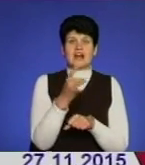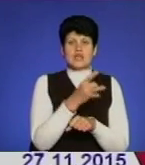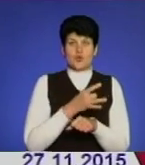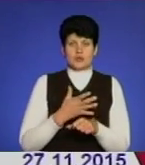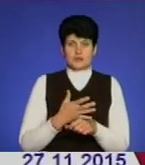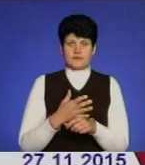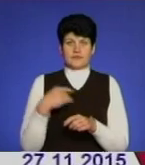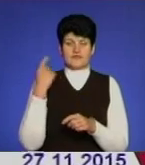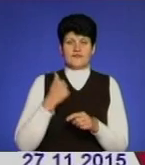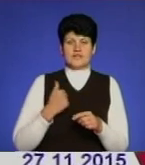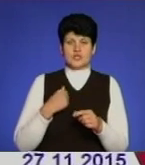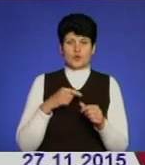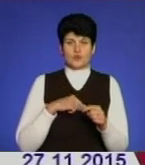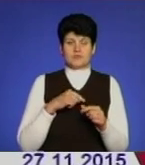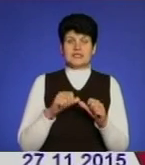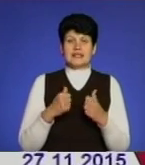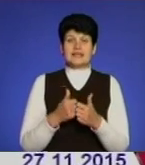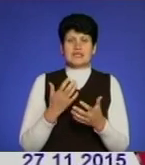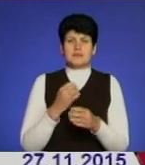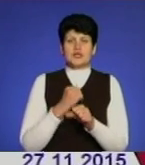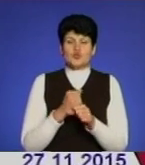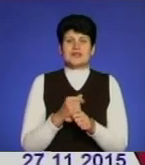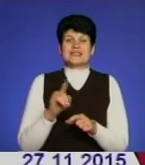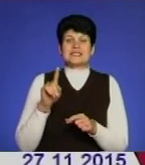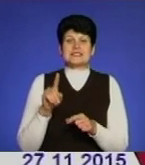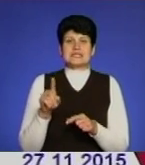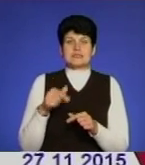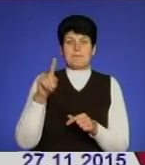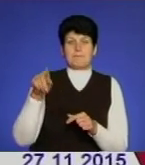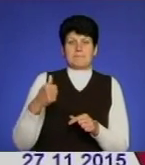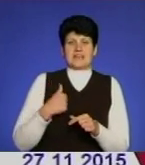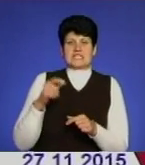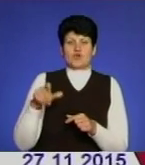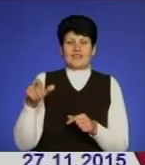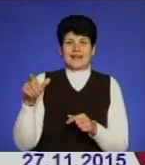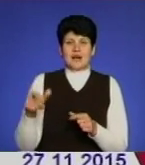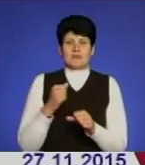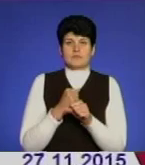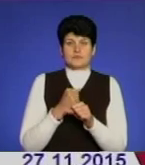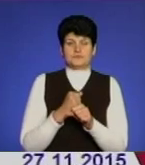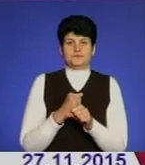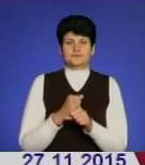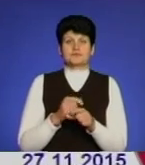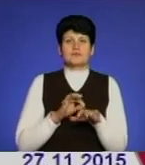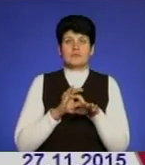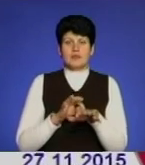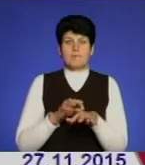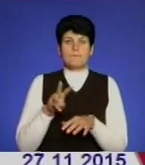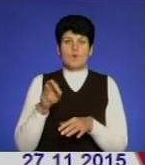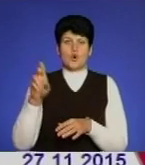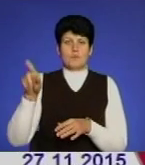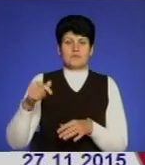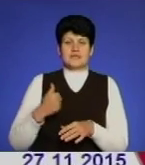в більшій мірі безпосередньо працюють з призовниками і військовозобов'язаними, які призиваються під час проведення мобілізації.